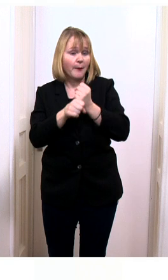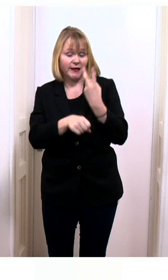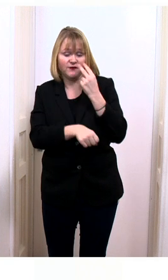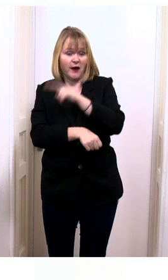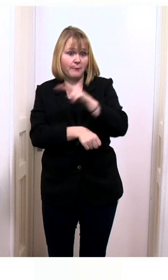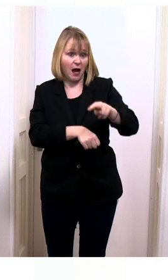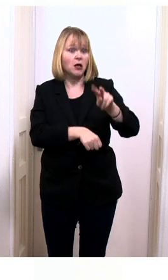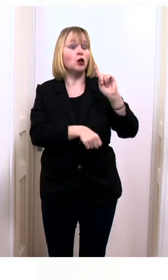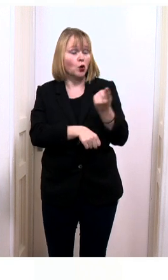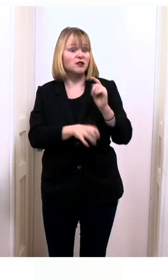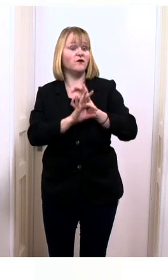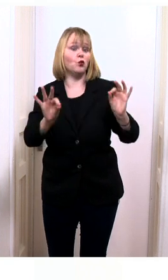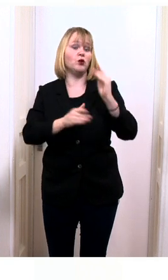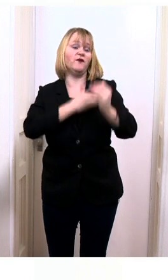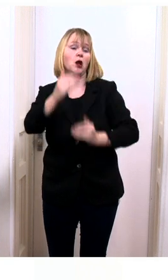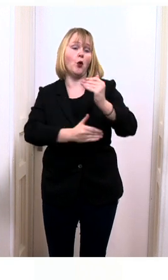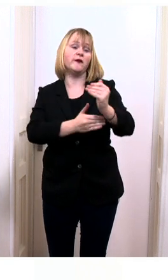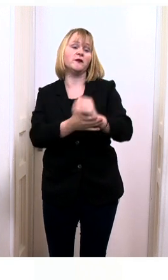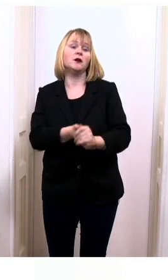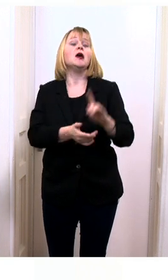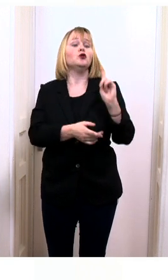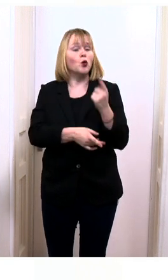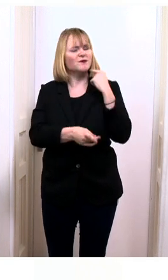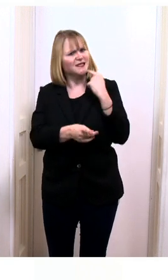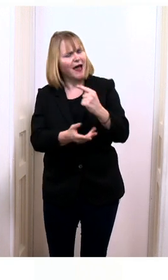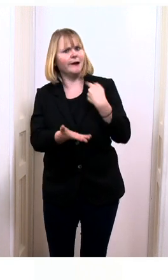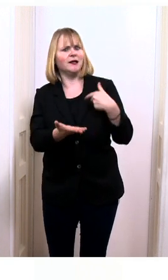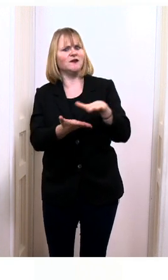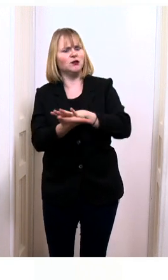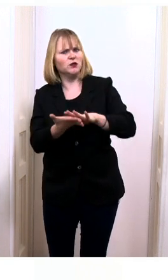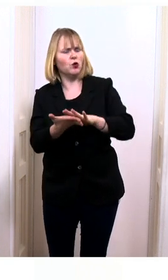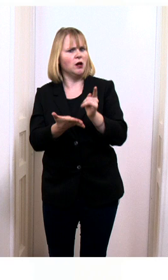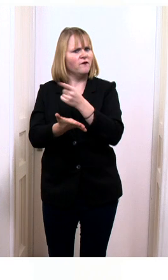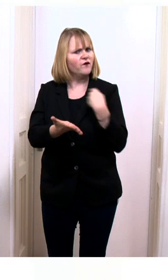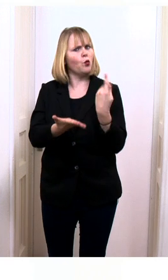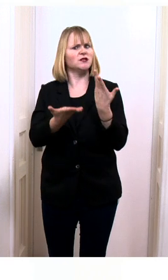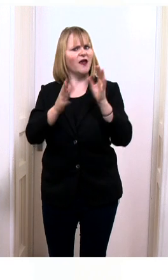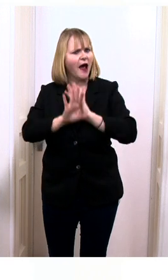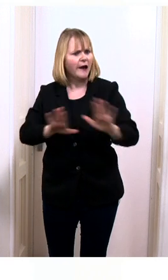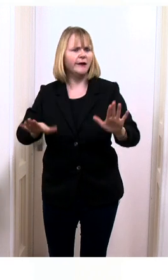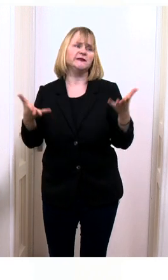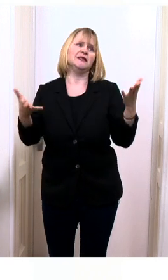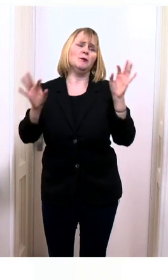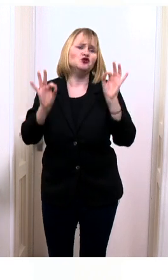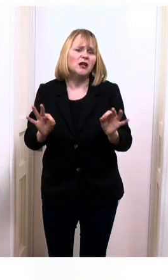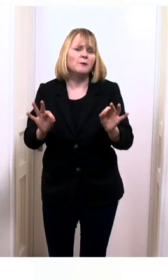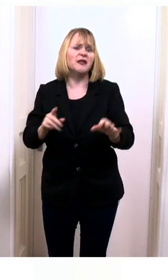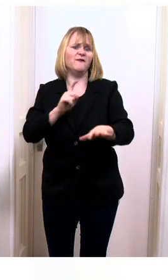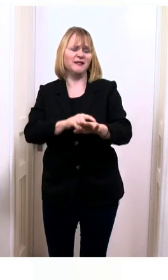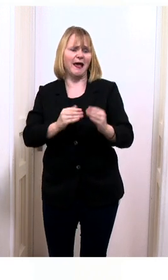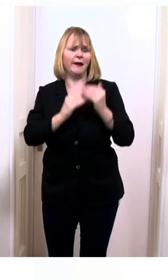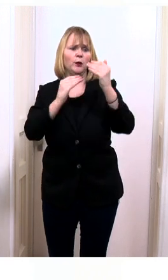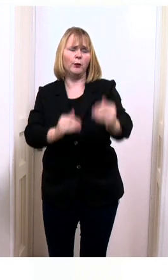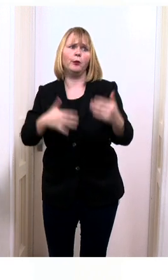vor gut funktioniert. Dennoch, die Situation bleibt für uns alle noch eine gewisse Zeit belastend. Mir ist aber